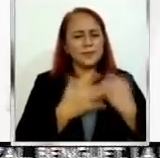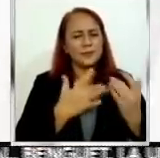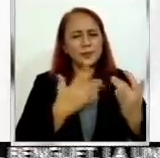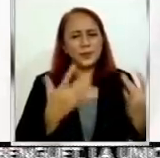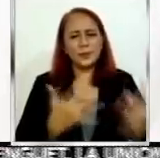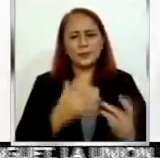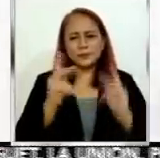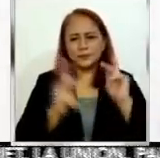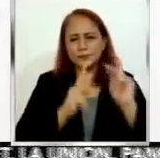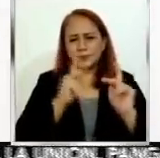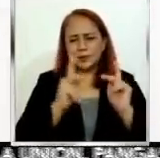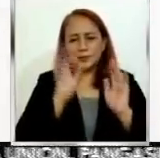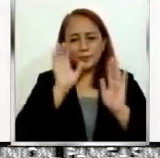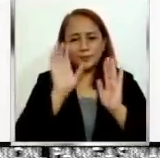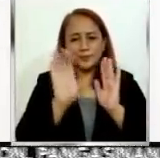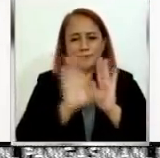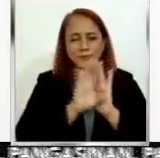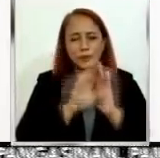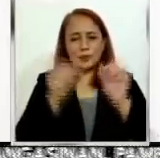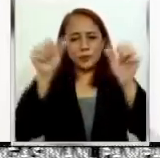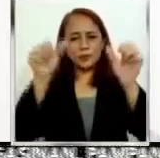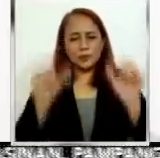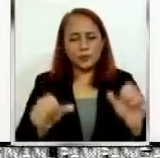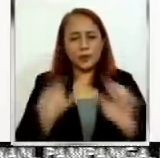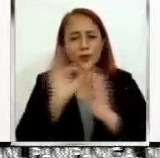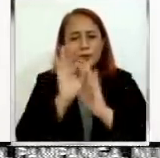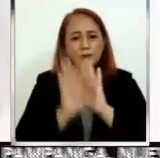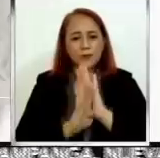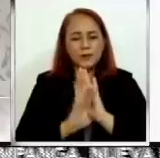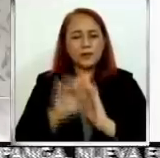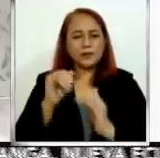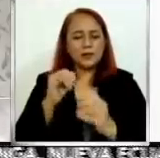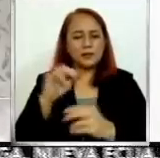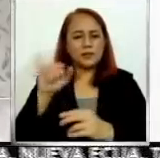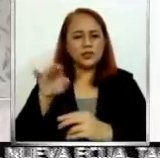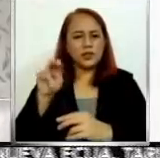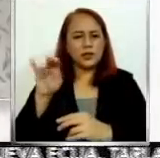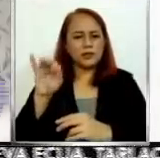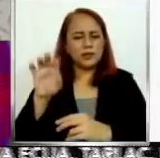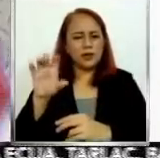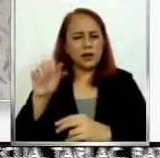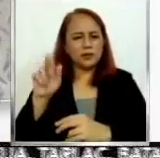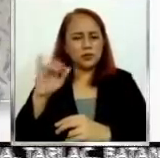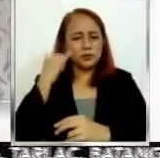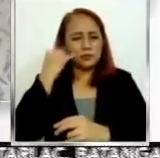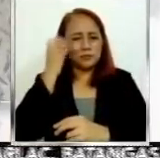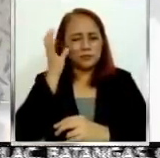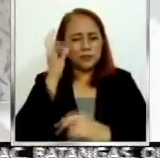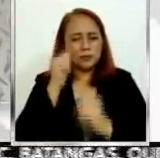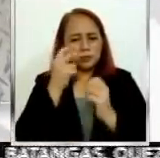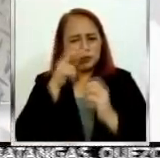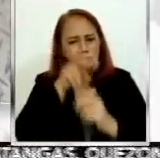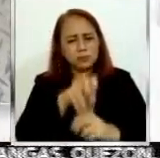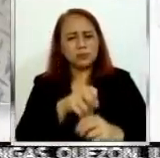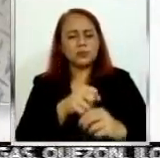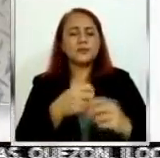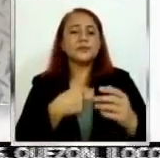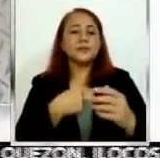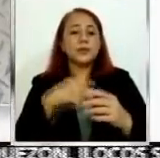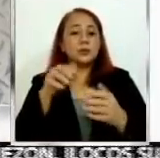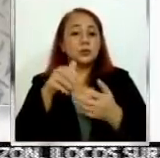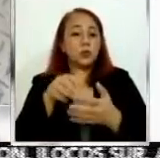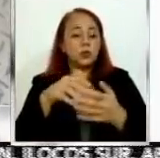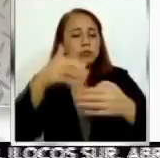sa larawang ito na ipinost sa Facebook ni Jennifer Castro. Makikitang nakayakap ang aso sa kanyang batang amo